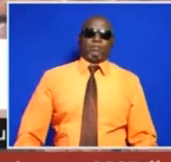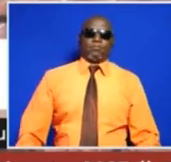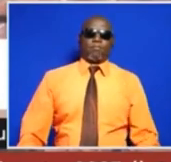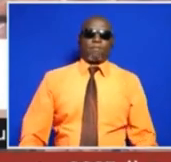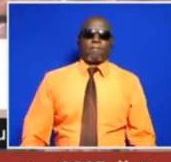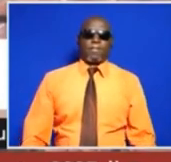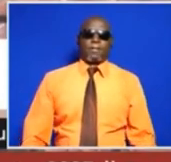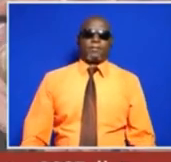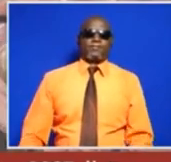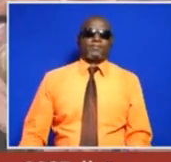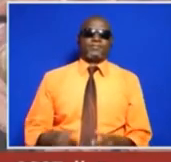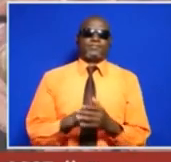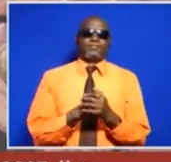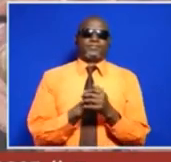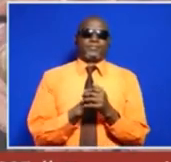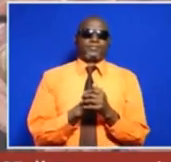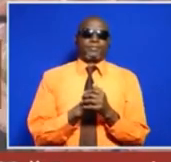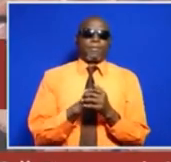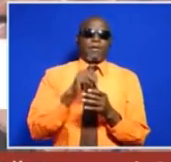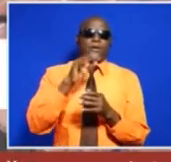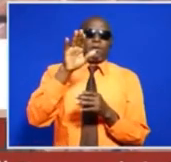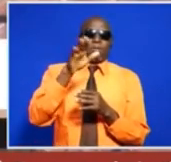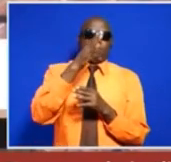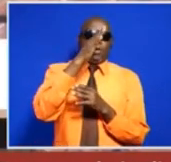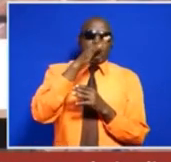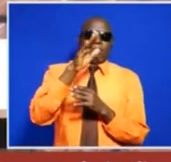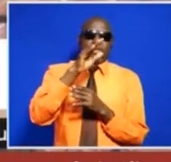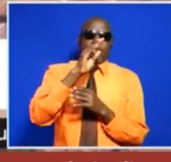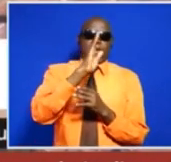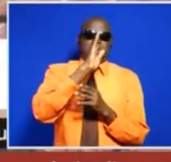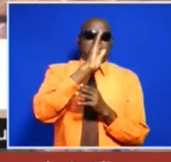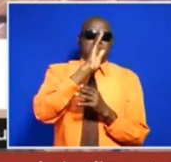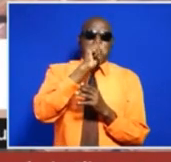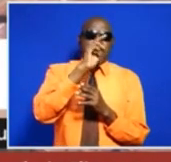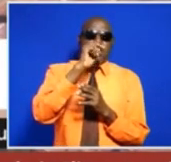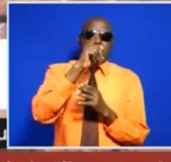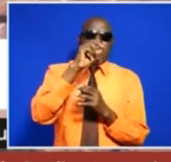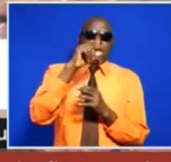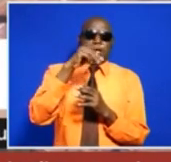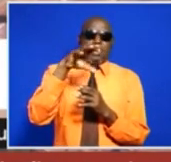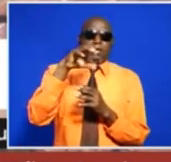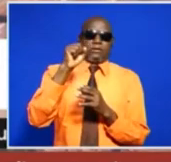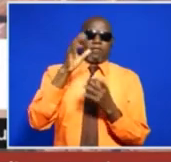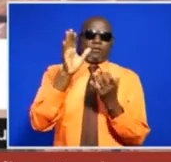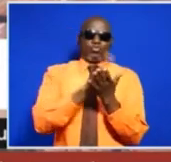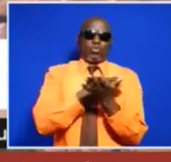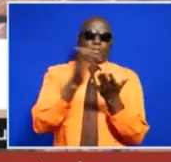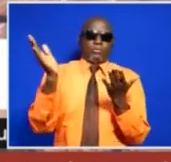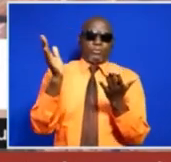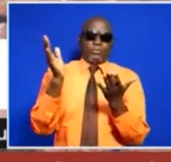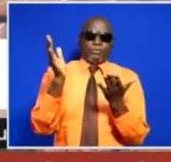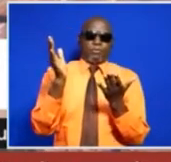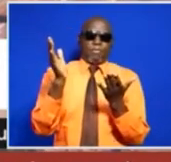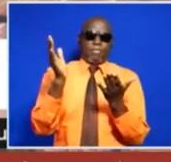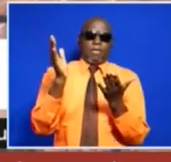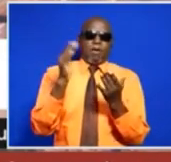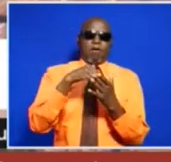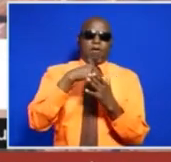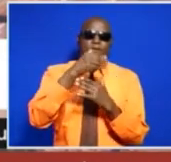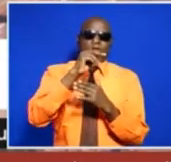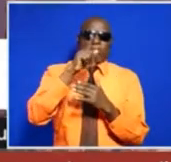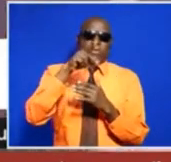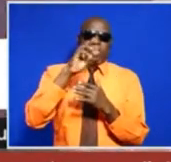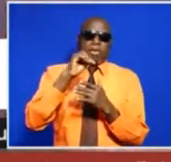Na kimataifa ni kwamba bunge la Bangladesh limevunjwa baada ya waziri mkuu Sheikh Hasina kujiuzulu Jumatatu na kutorokea nchini